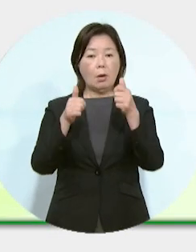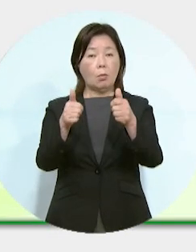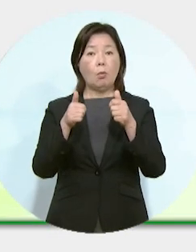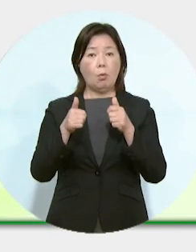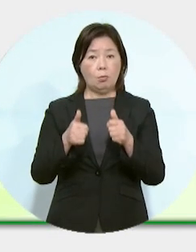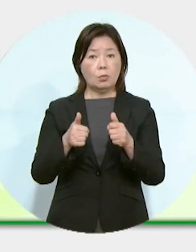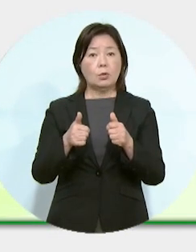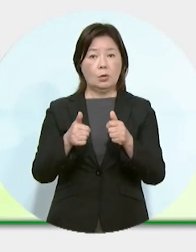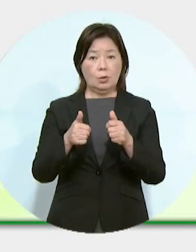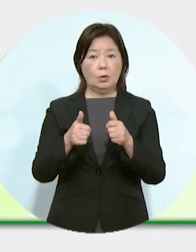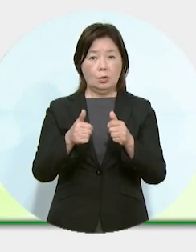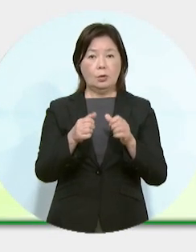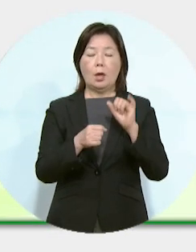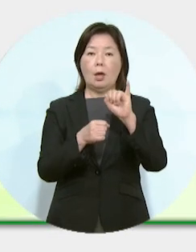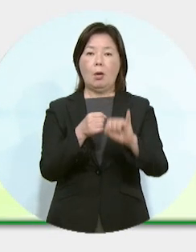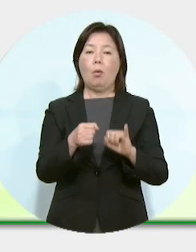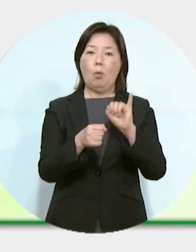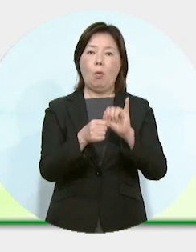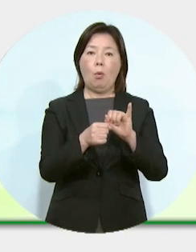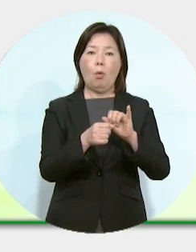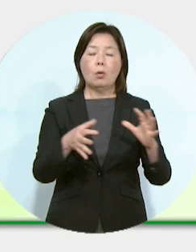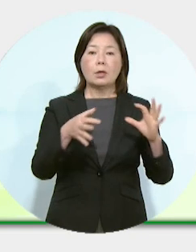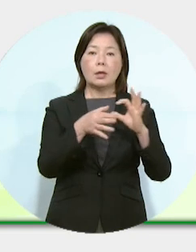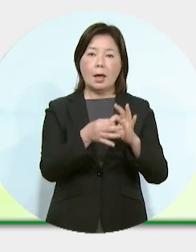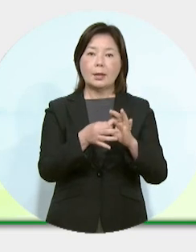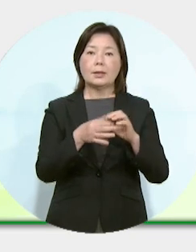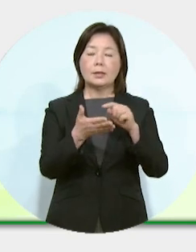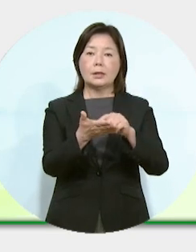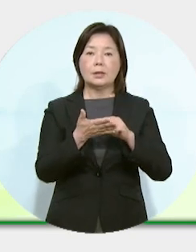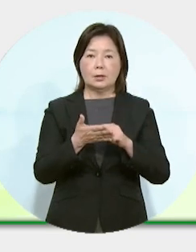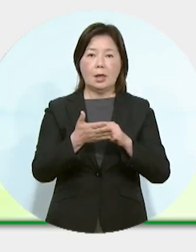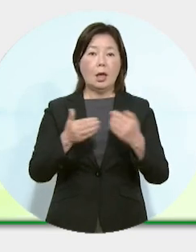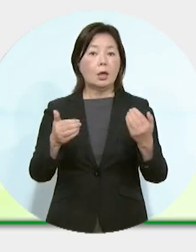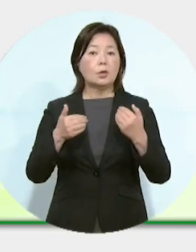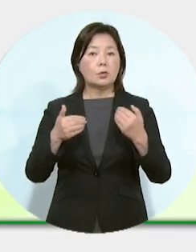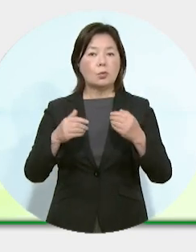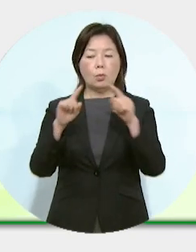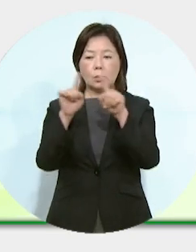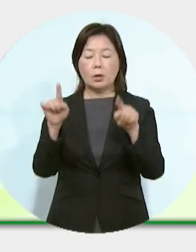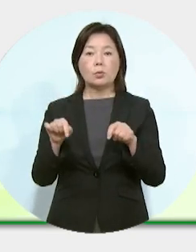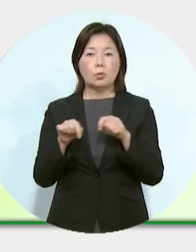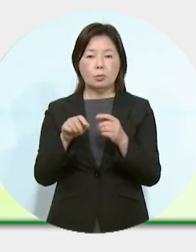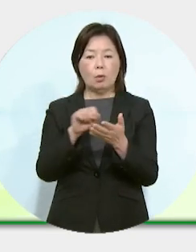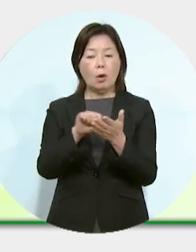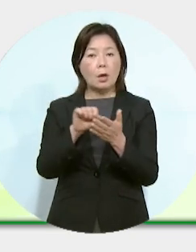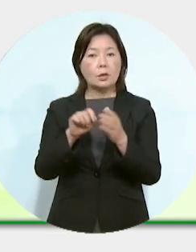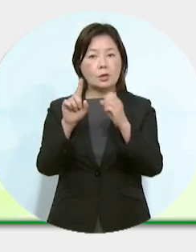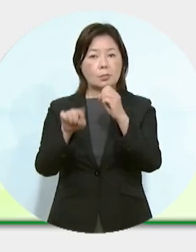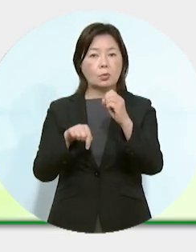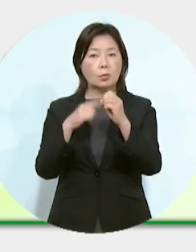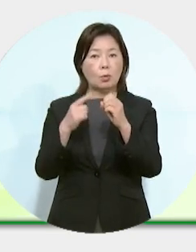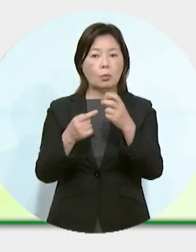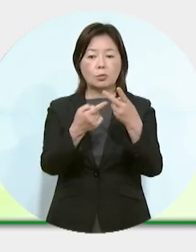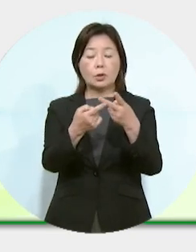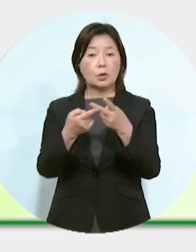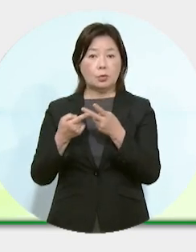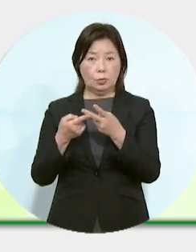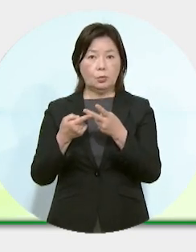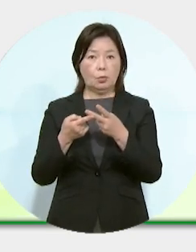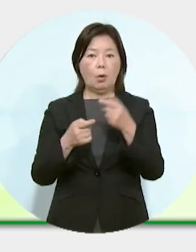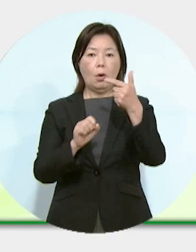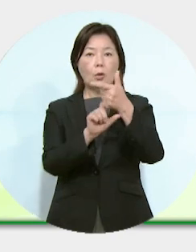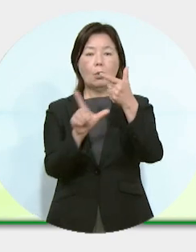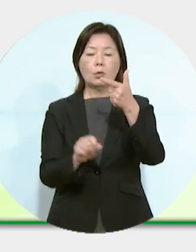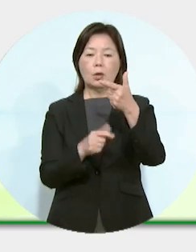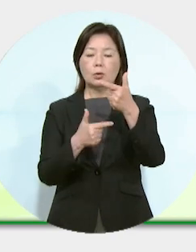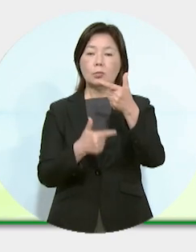ームからのオンライン申請、または必要書類を事務局に送付する郵送などで6月